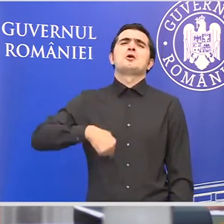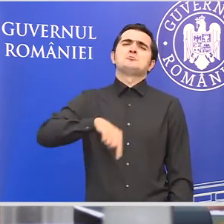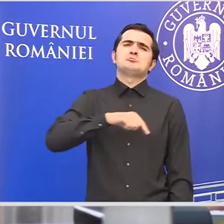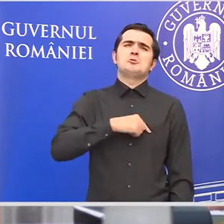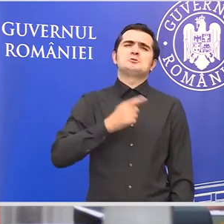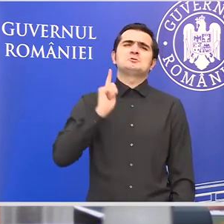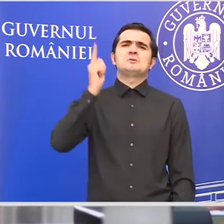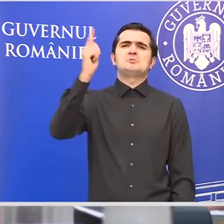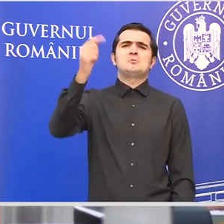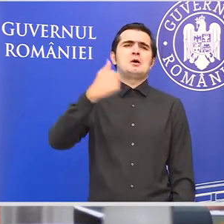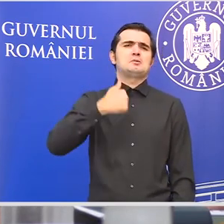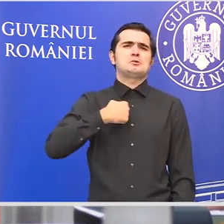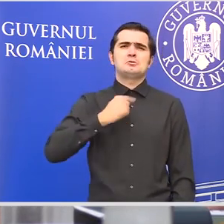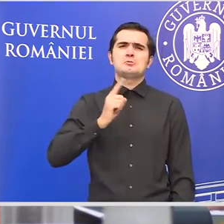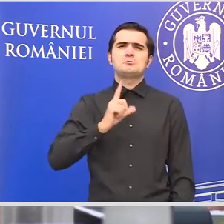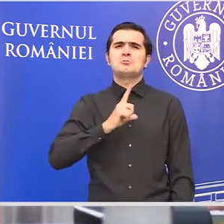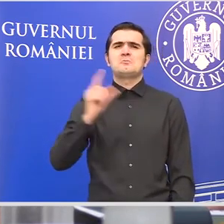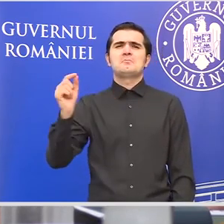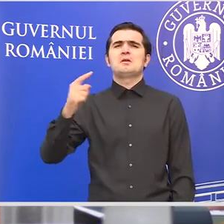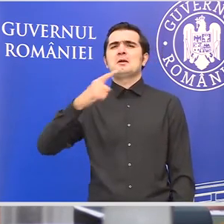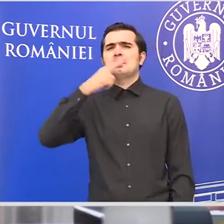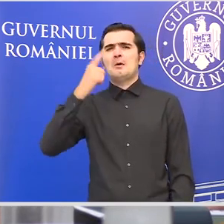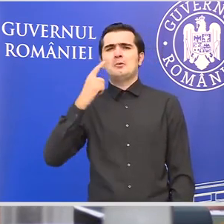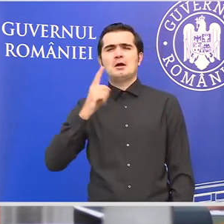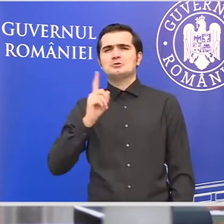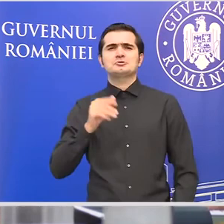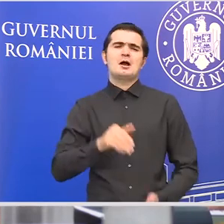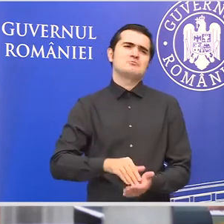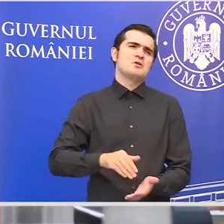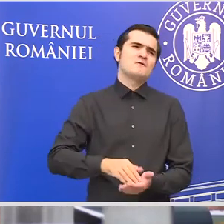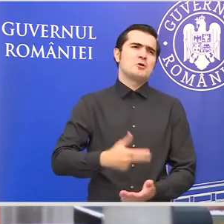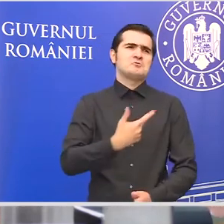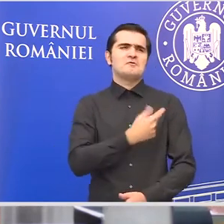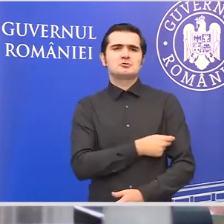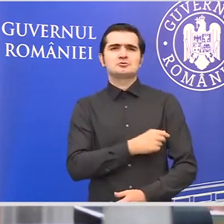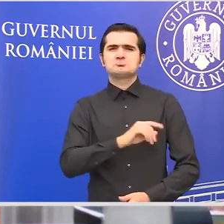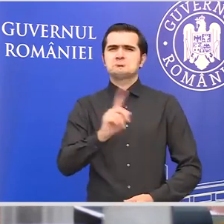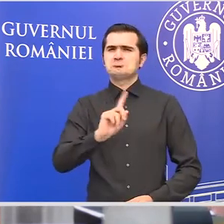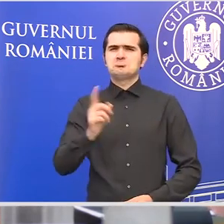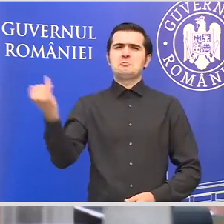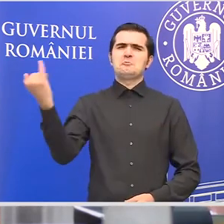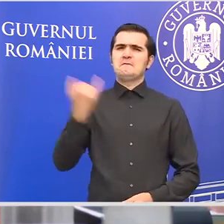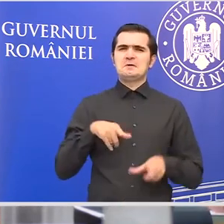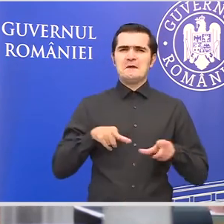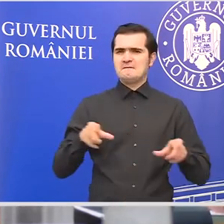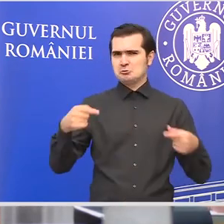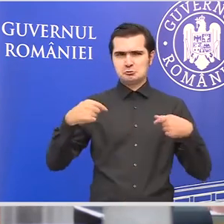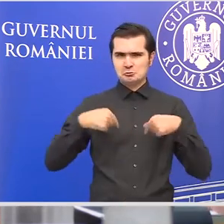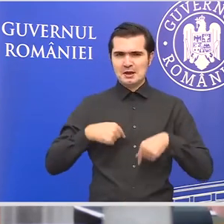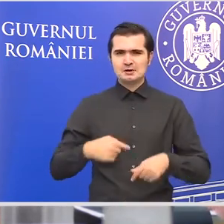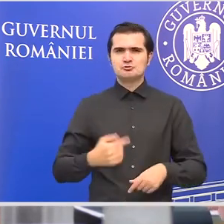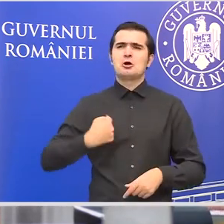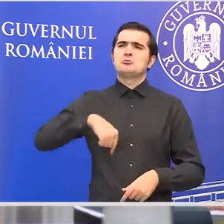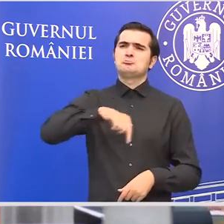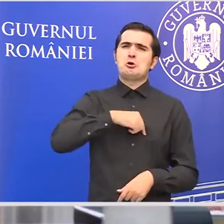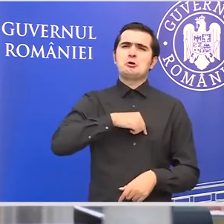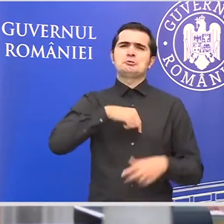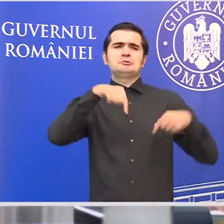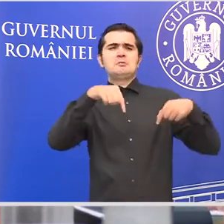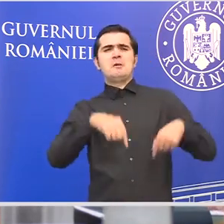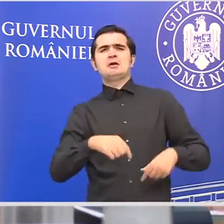departe, eu nu mă duc la oraș decât mai rar, nu o să vină virusul peste mine, că noi suntem